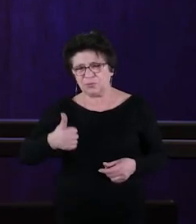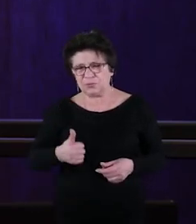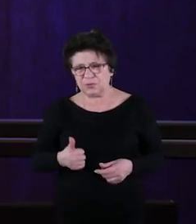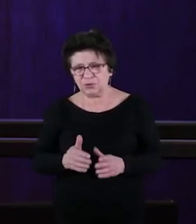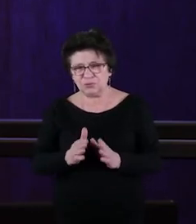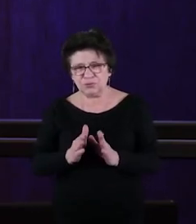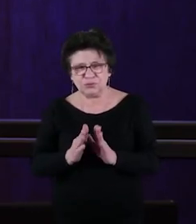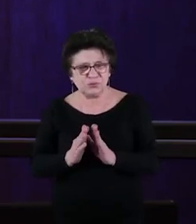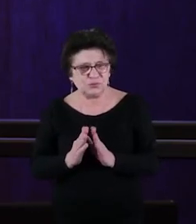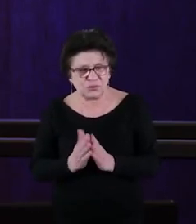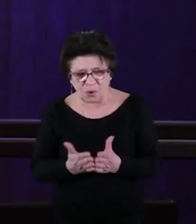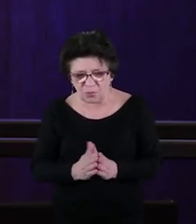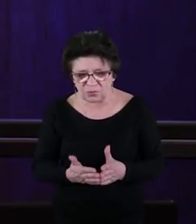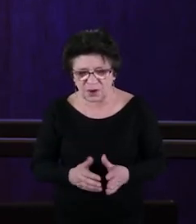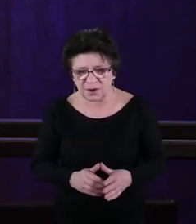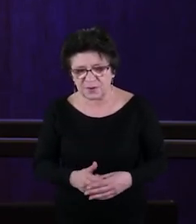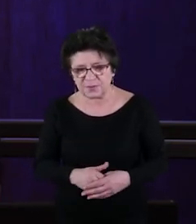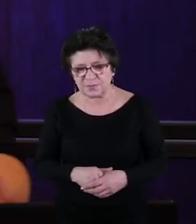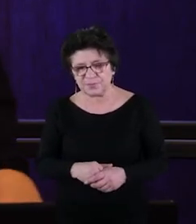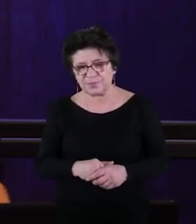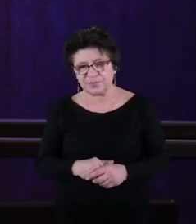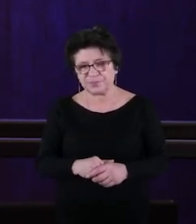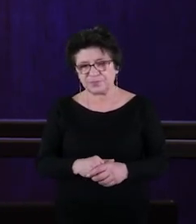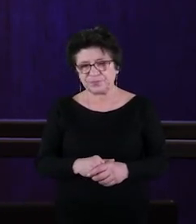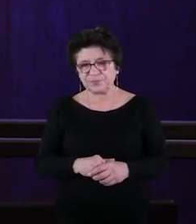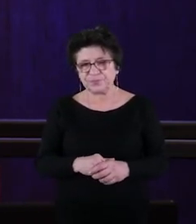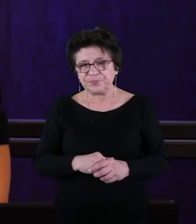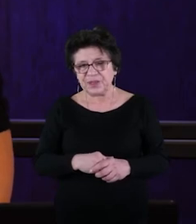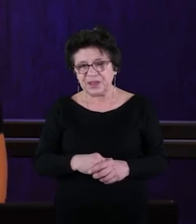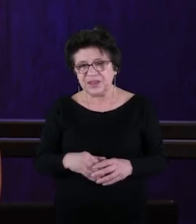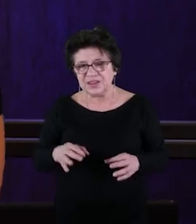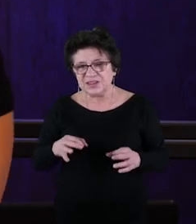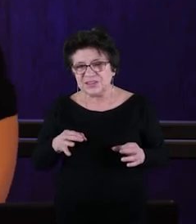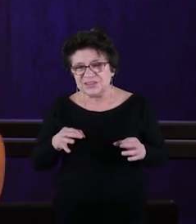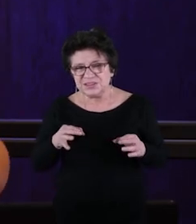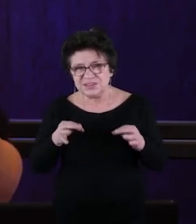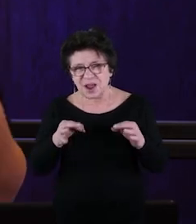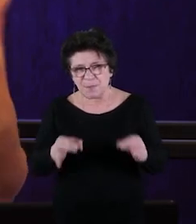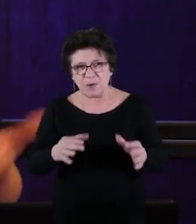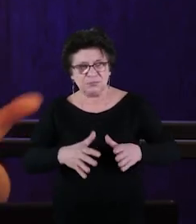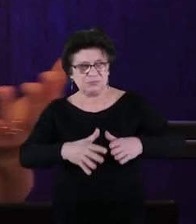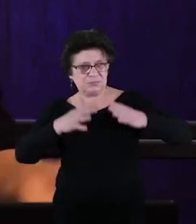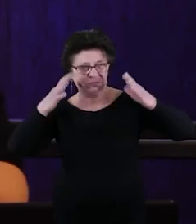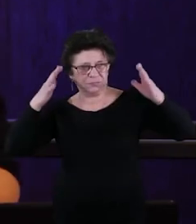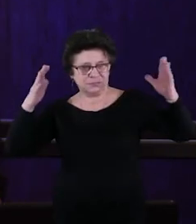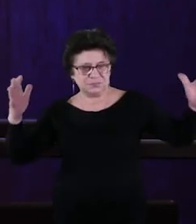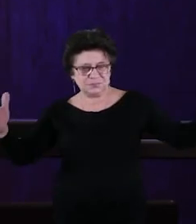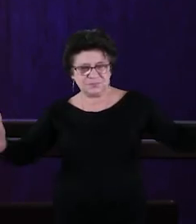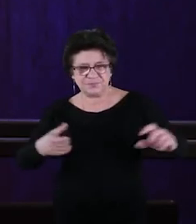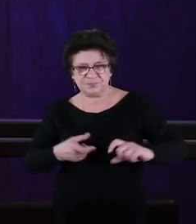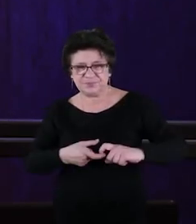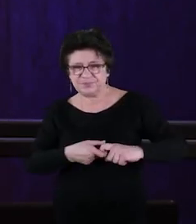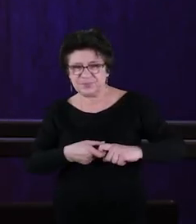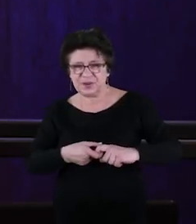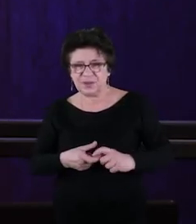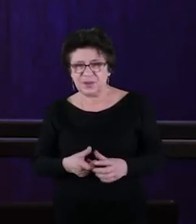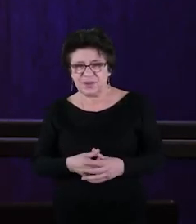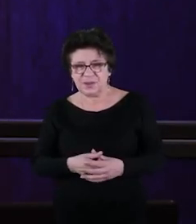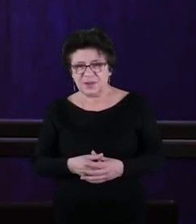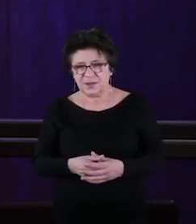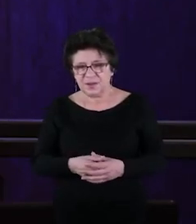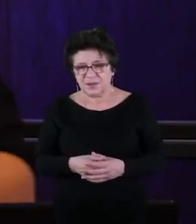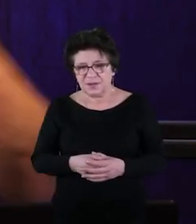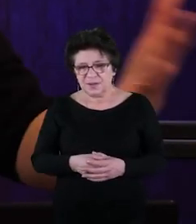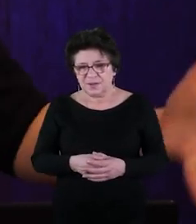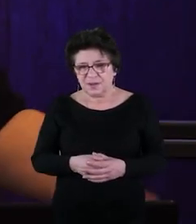albo kilkanaście czy kilkadziesiąt ciężarówek to jak sobie to wyobrażam że ten